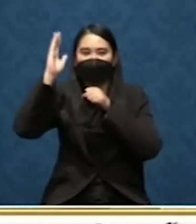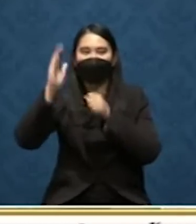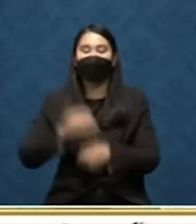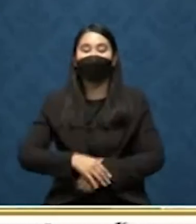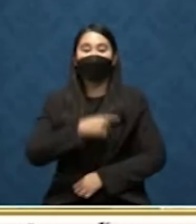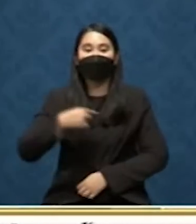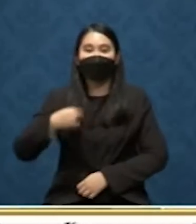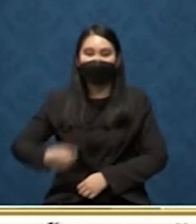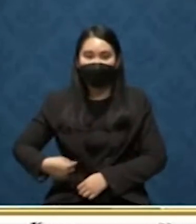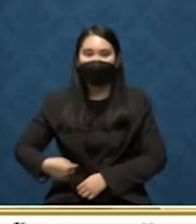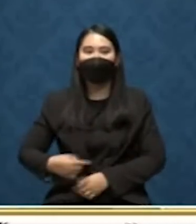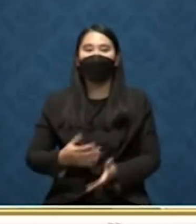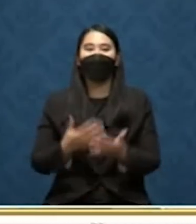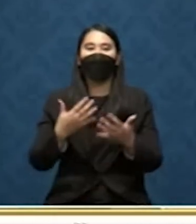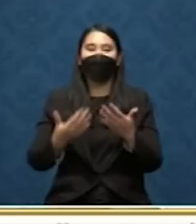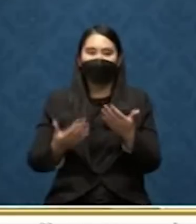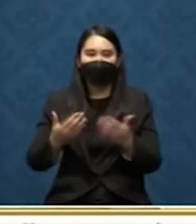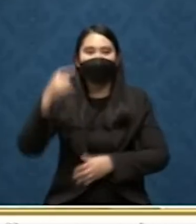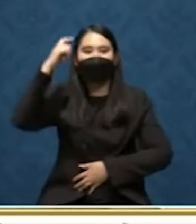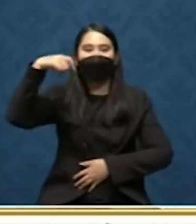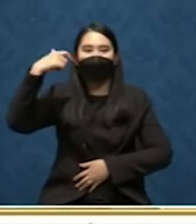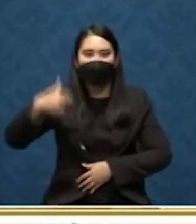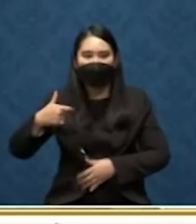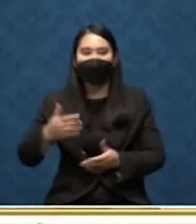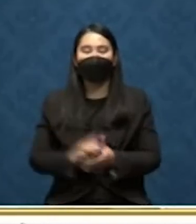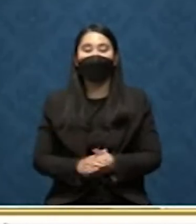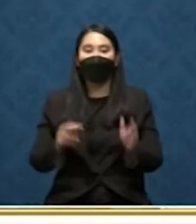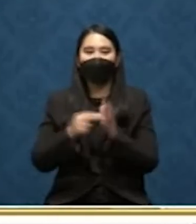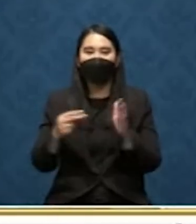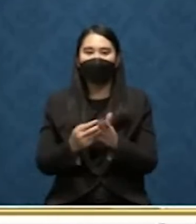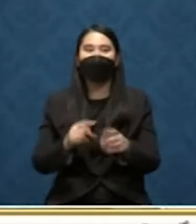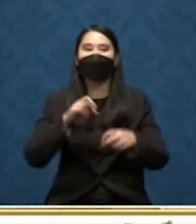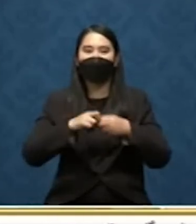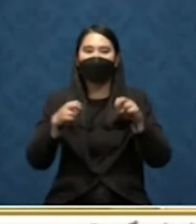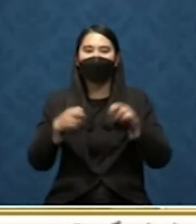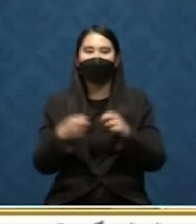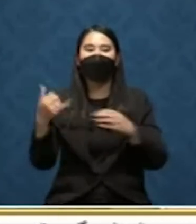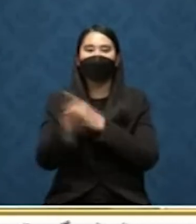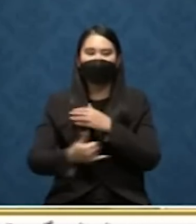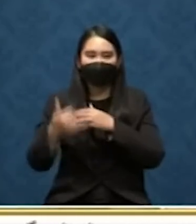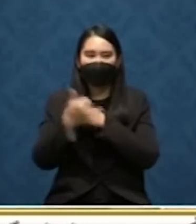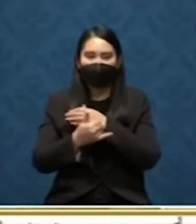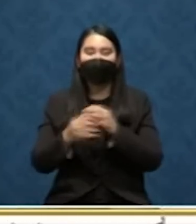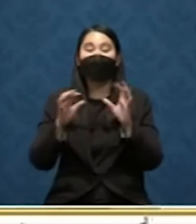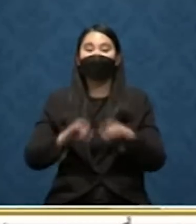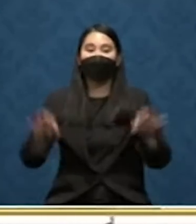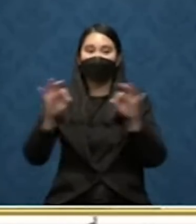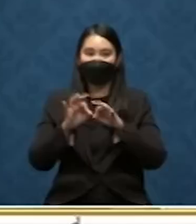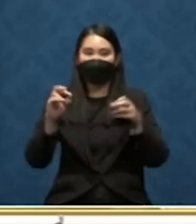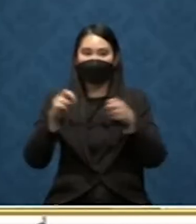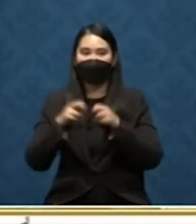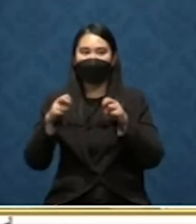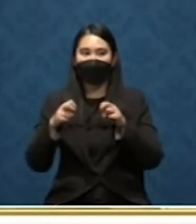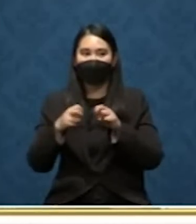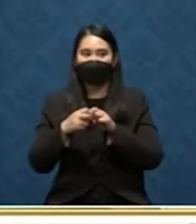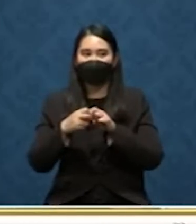จีนเท่า หรอเมียนมาเท่ากรณีเหล่านี้คือปัญหาอาทยากรรมข้ามชาติที่ลุกลามบานปลาย